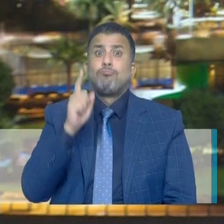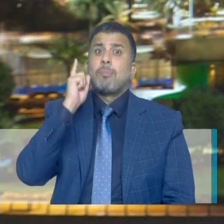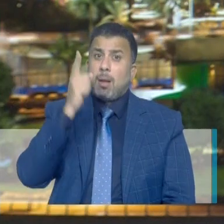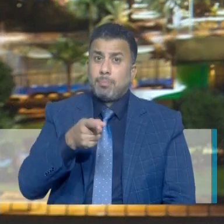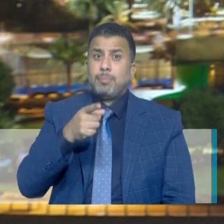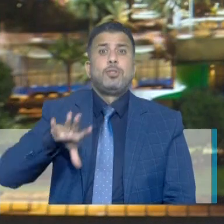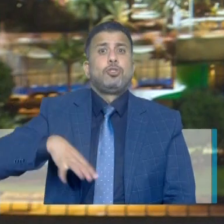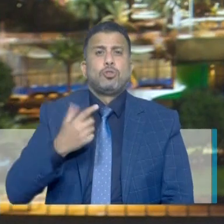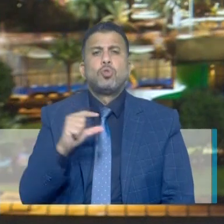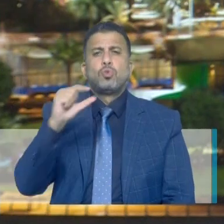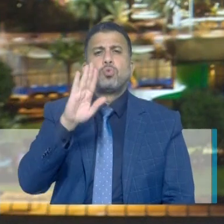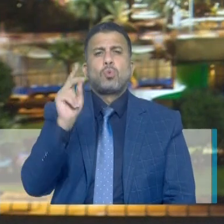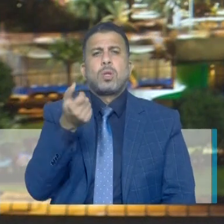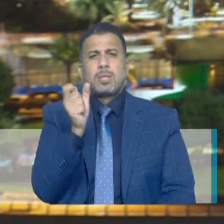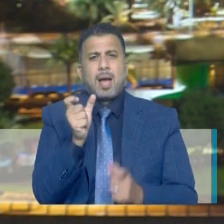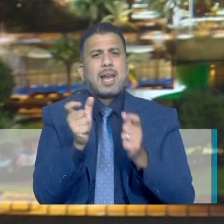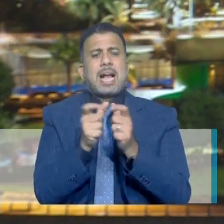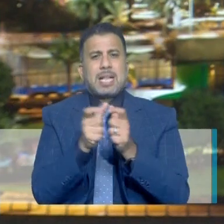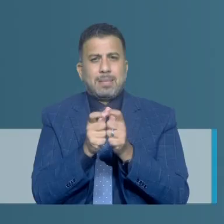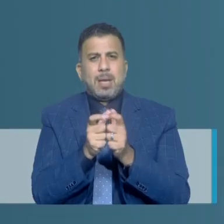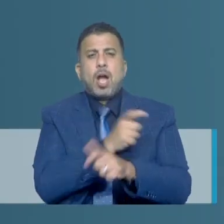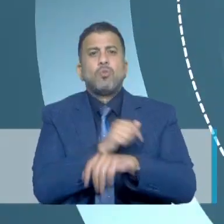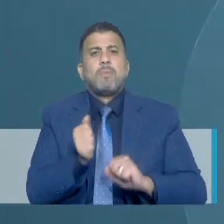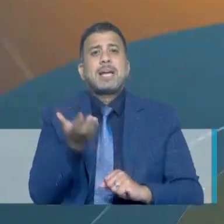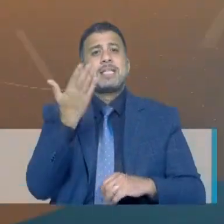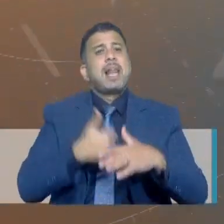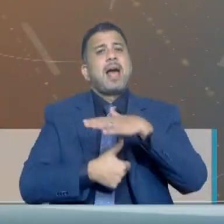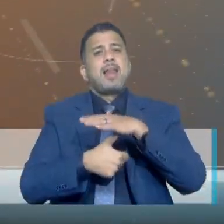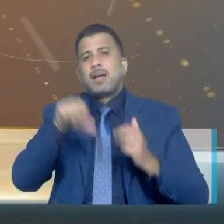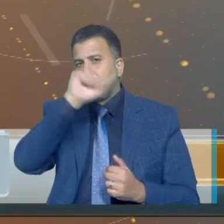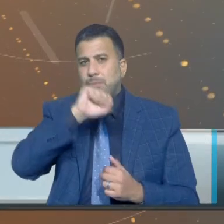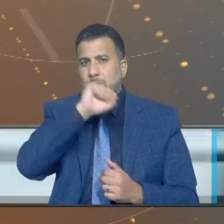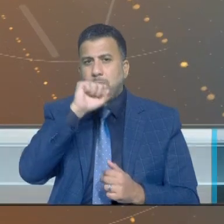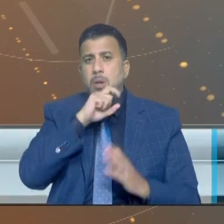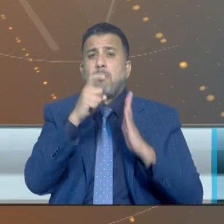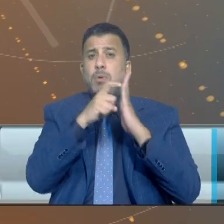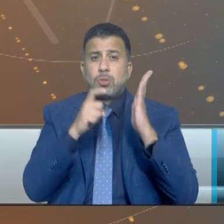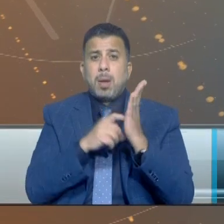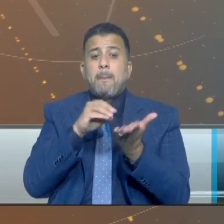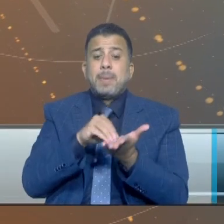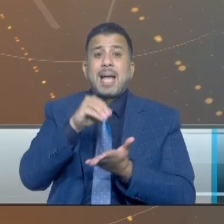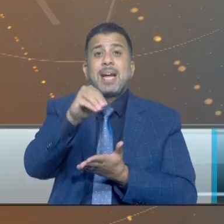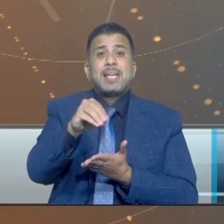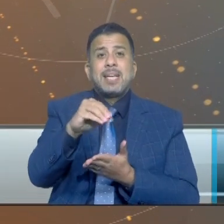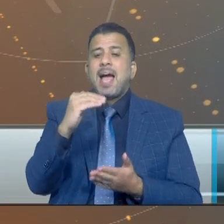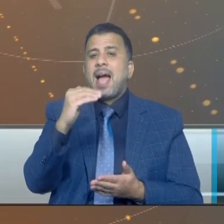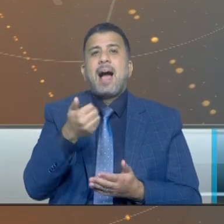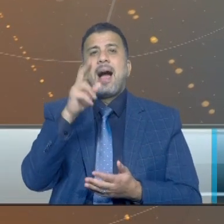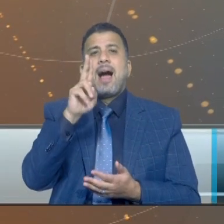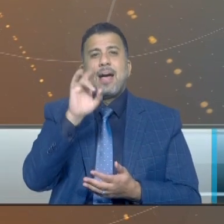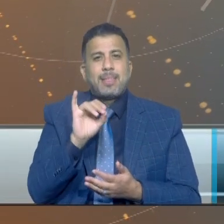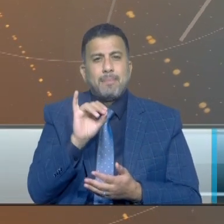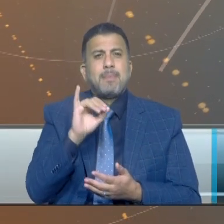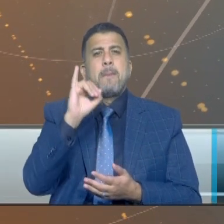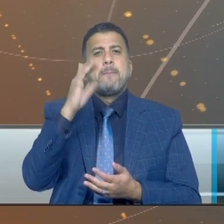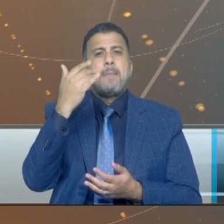وعليه اصدر صاحب السمو الشيخ الدكتور سلطان بن محمد القاسمي عضو المجلس الاعلى حاكم الشارقه مرسوما